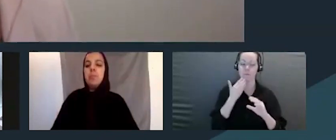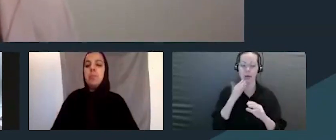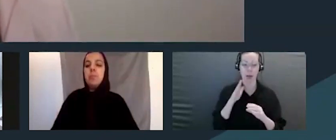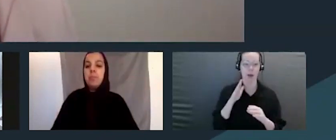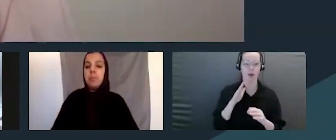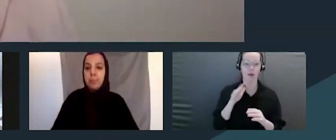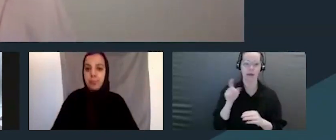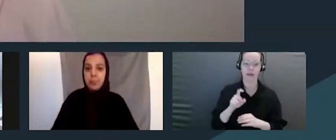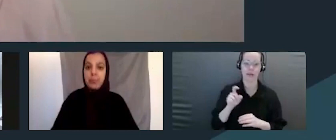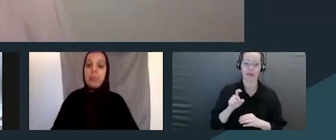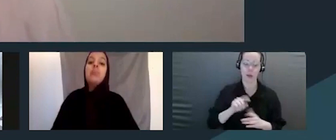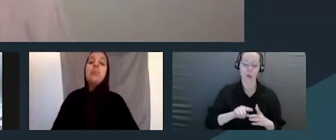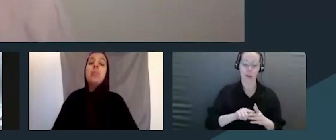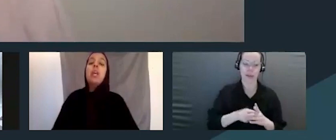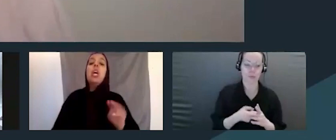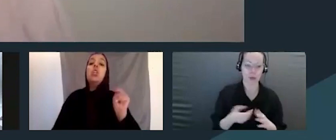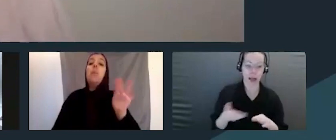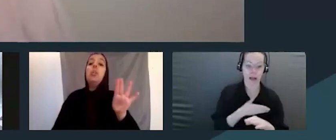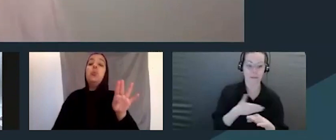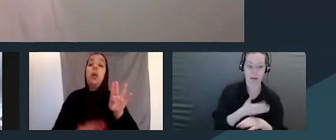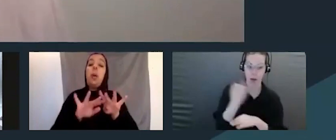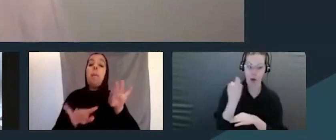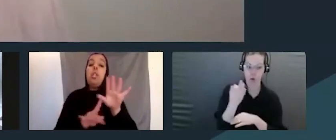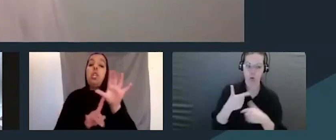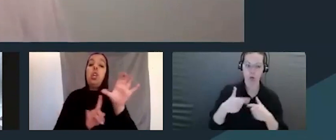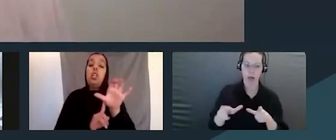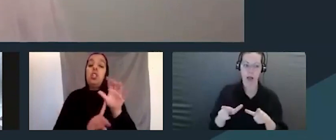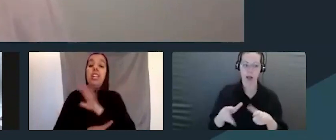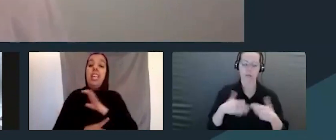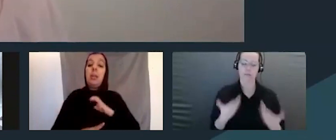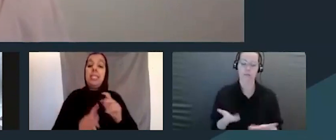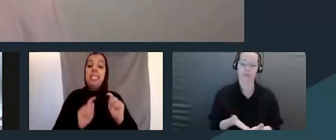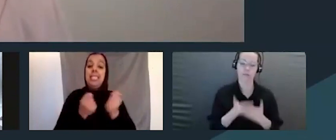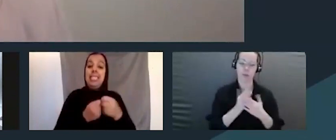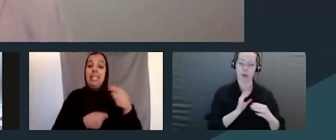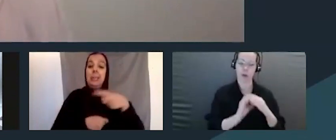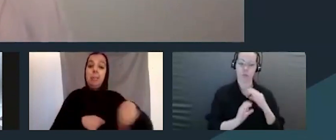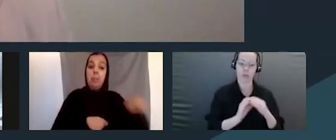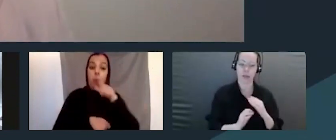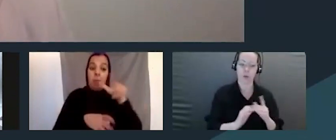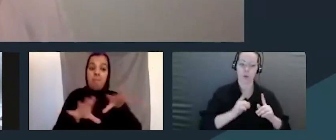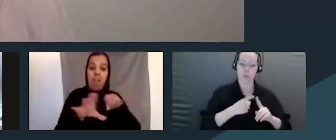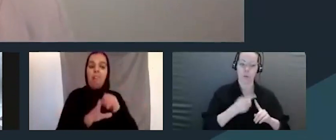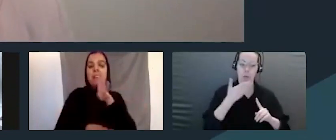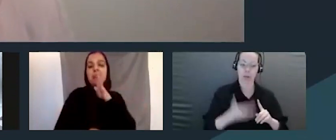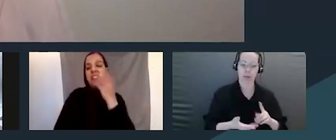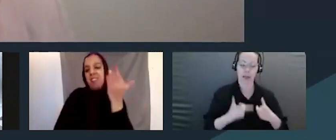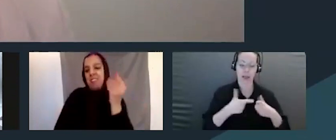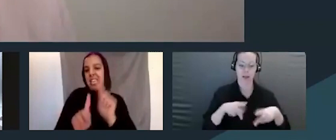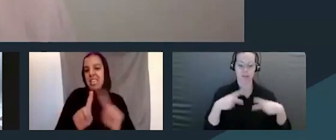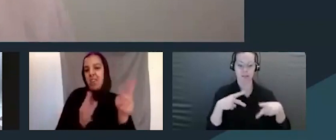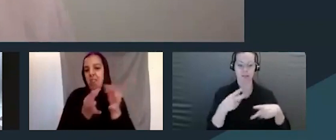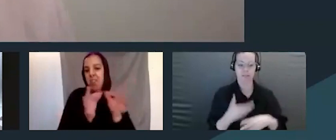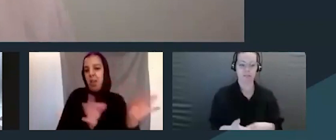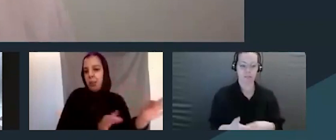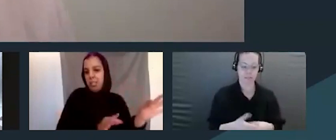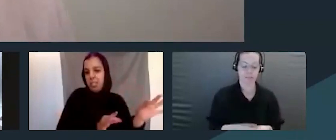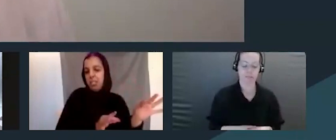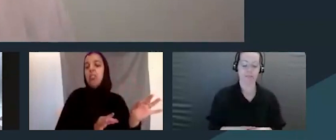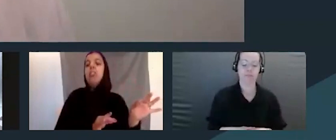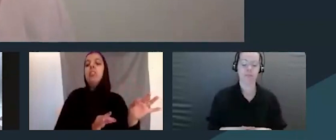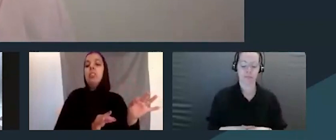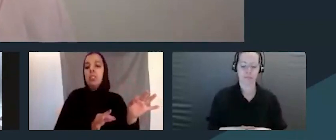De l'équipe du Conseil multiculturel de Haut-Brunswick, nous parlons au moins 15 langues, alors que nous travaillons sur plusieurs différents